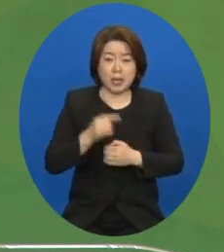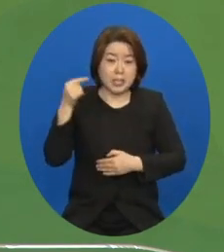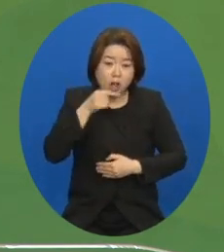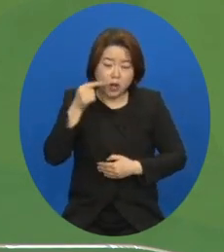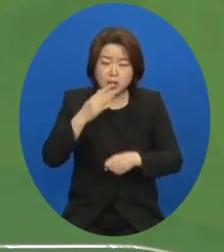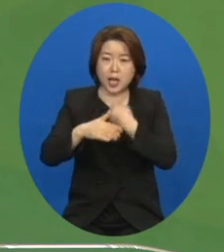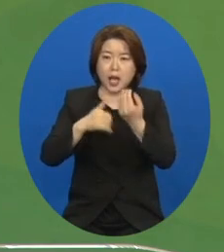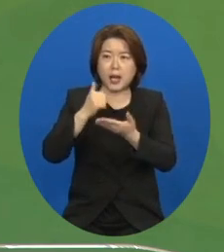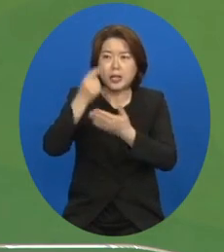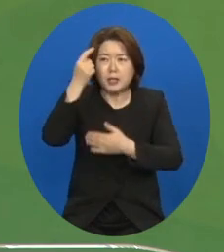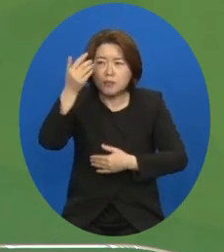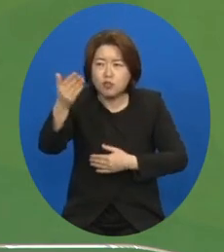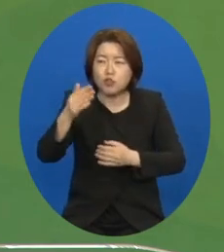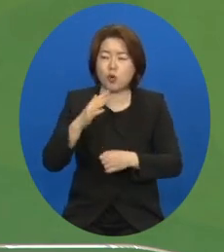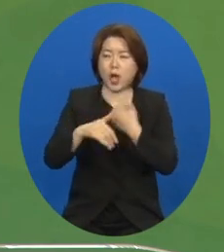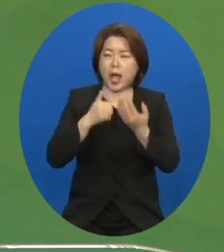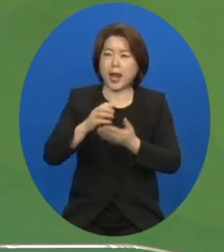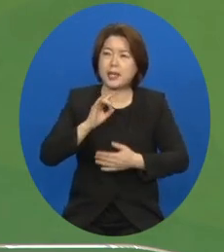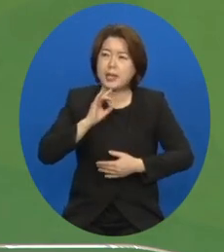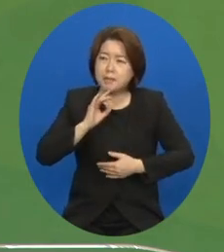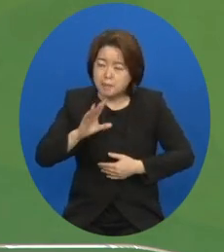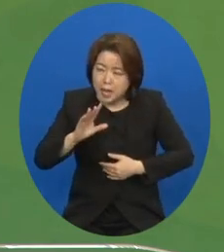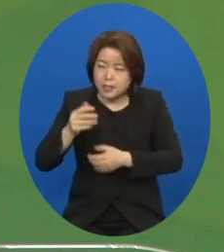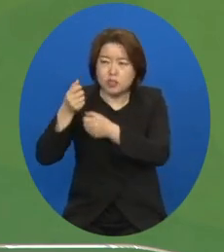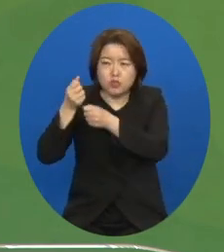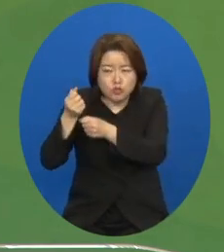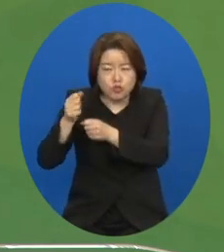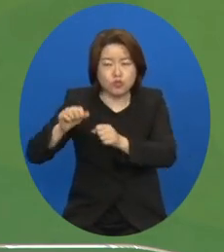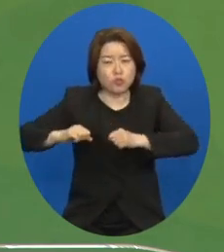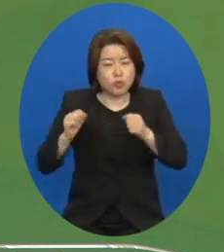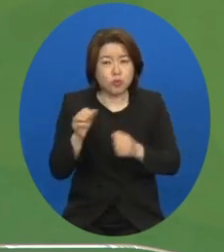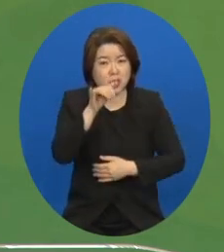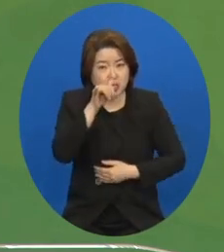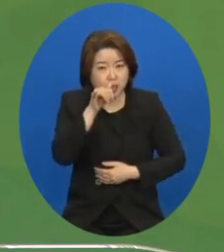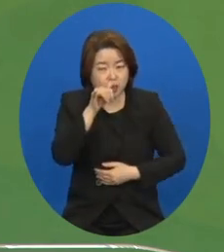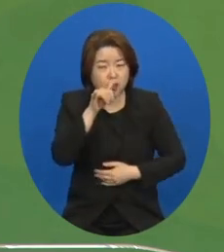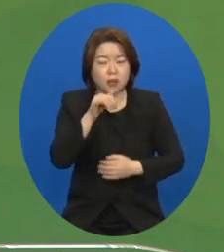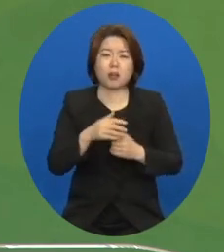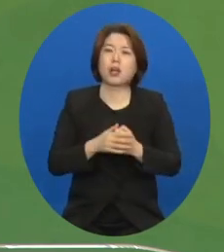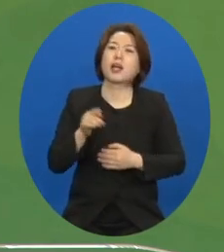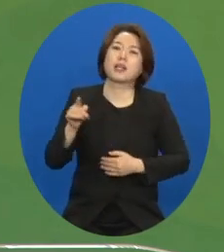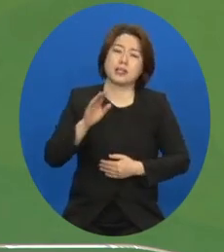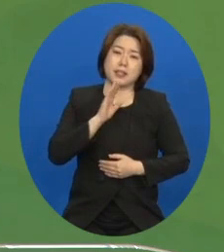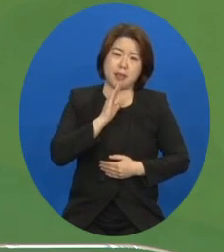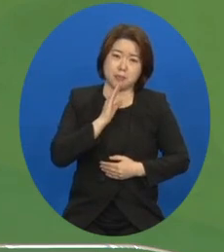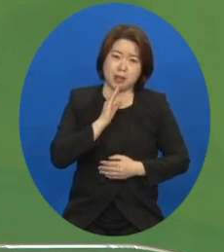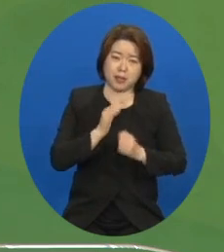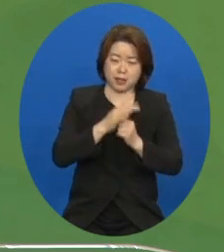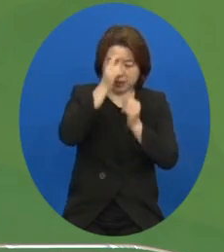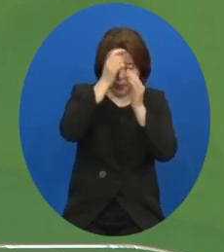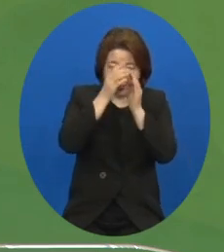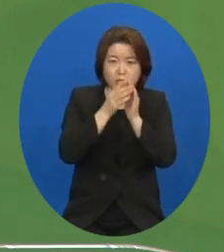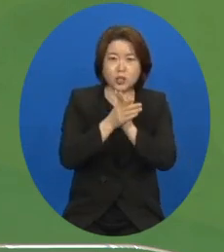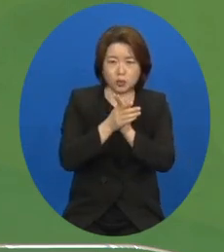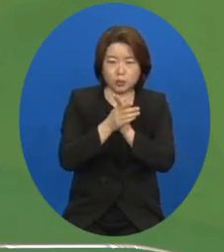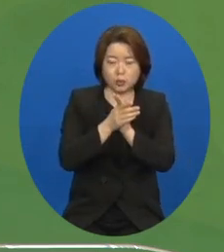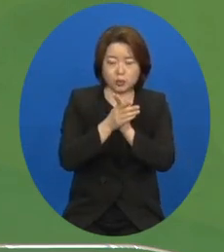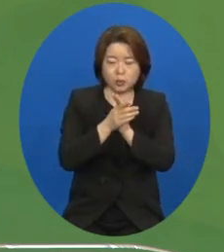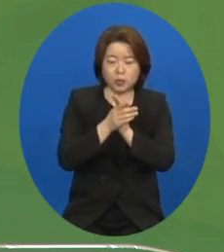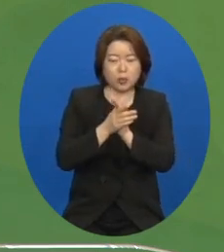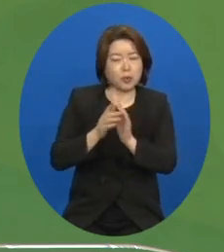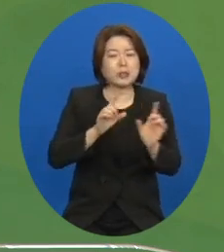의뢰하고 하나님에게만 순종하려고 하는가? 이것이 바로 기도로 산다는